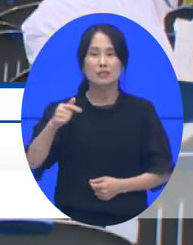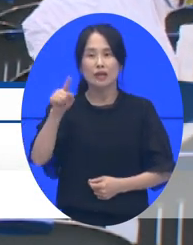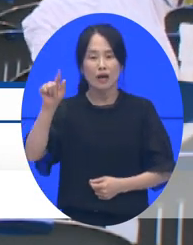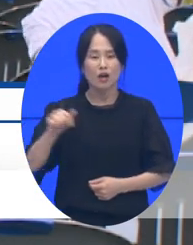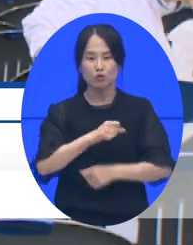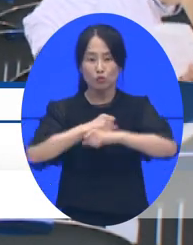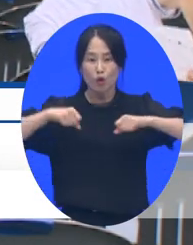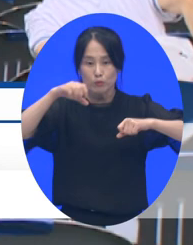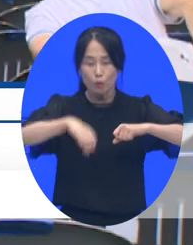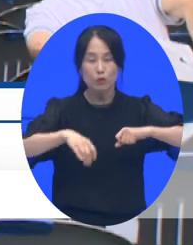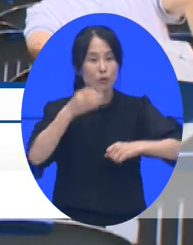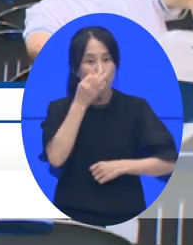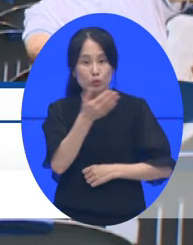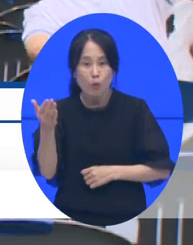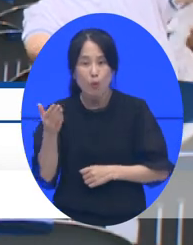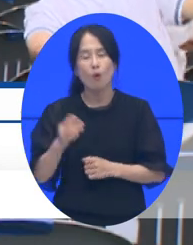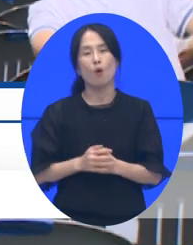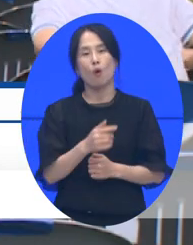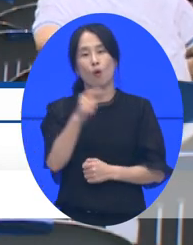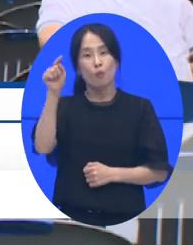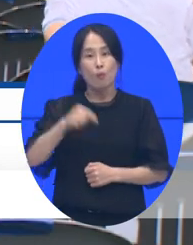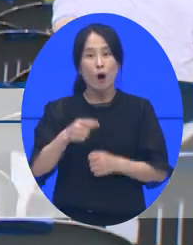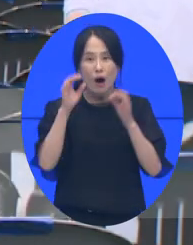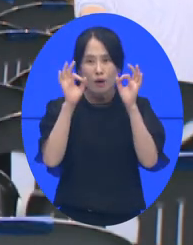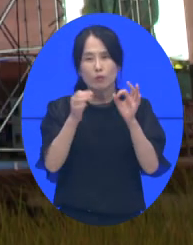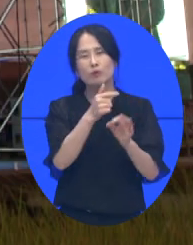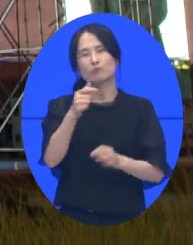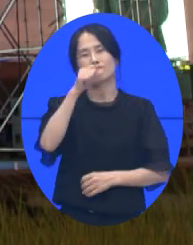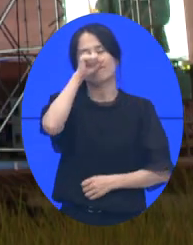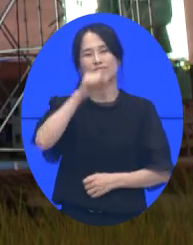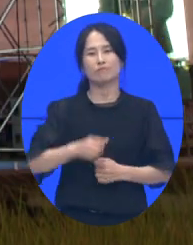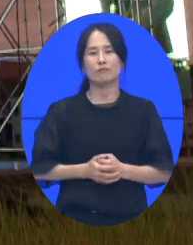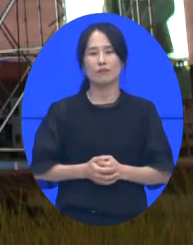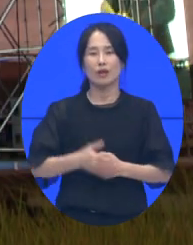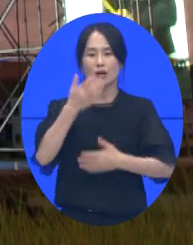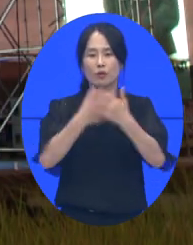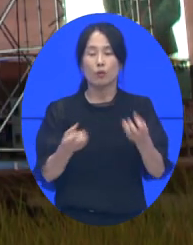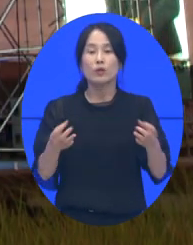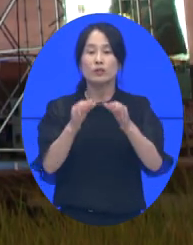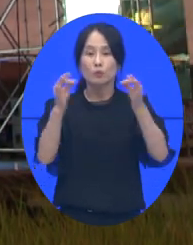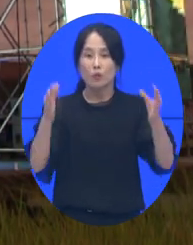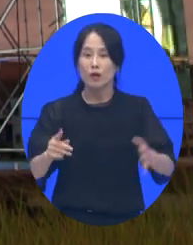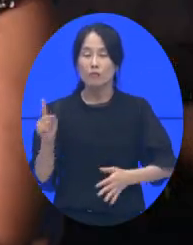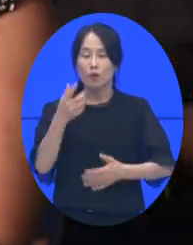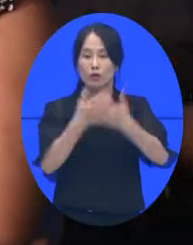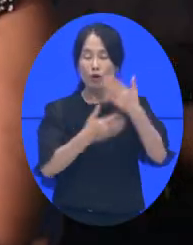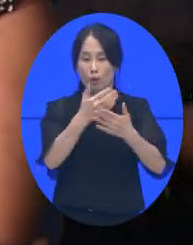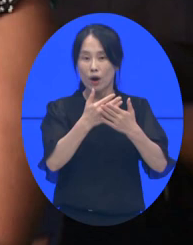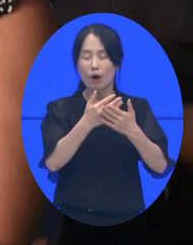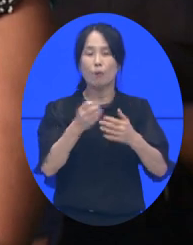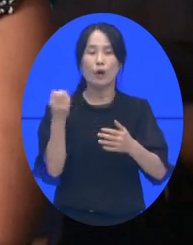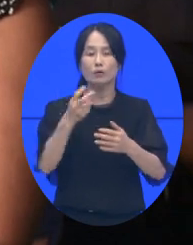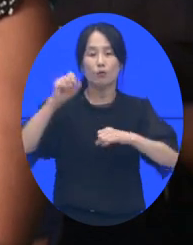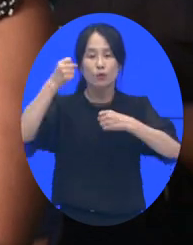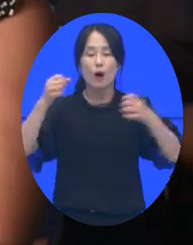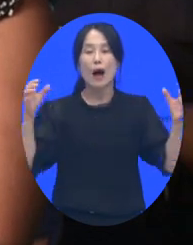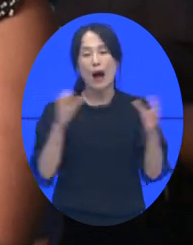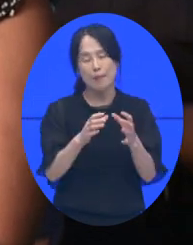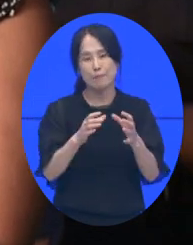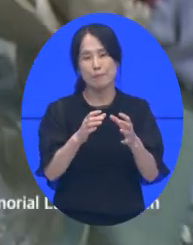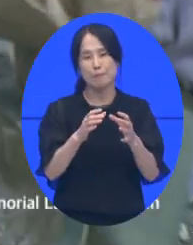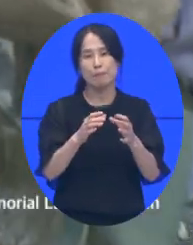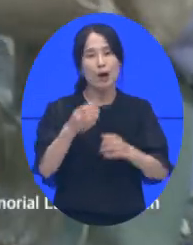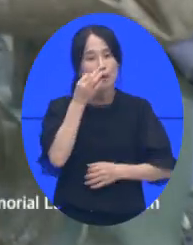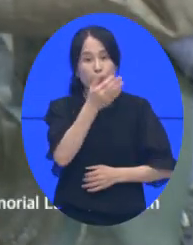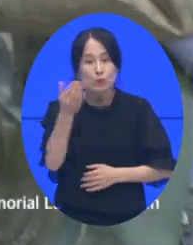되게 넓은 곳에서 한다고 해서 와보니까 너무 좋고 이번 영화제 기간에는 영화 상영과 공연을 결합한 독수원